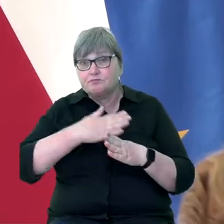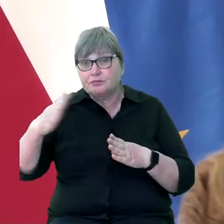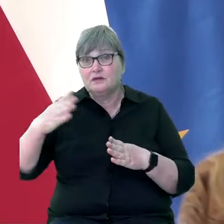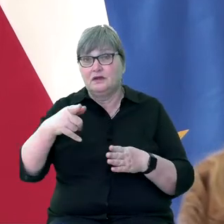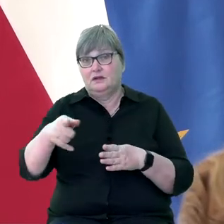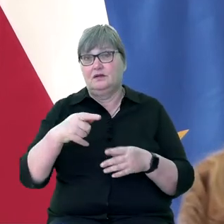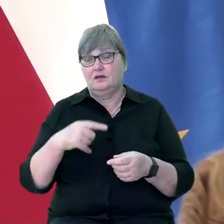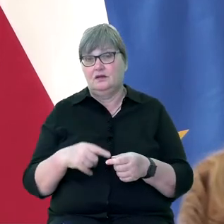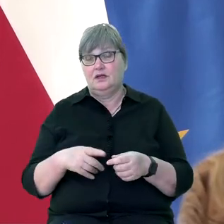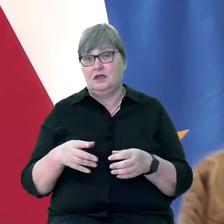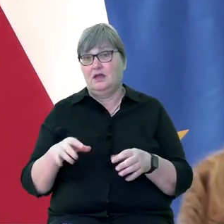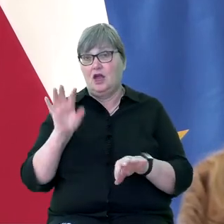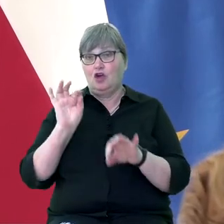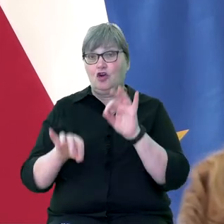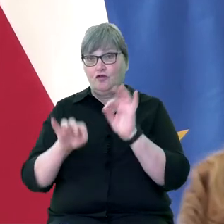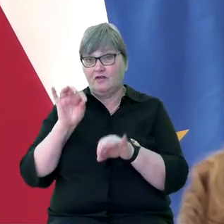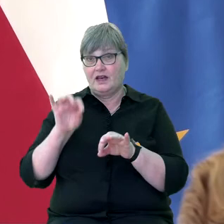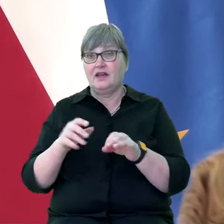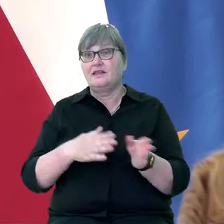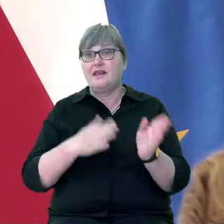też kolejnym